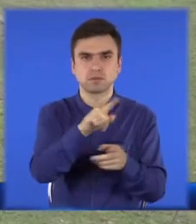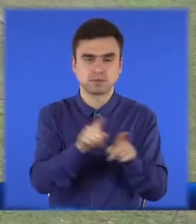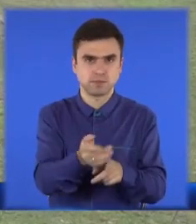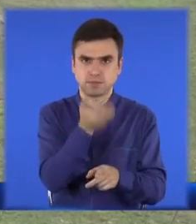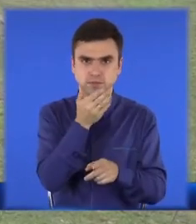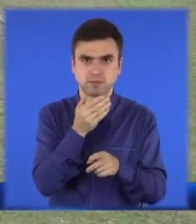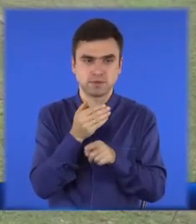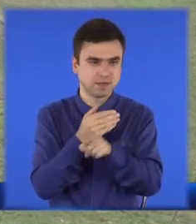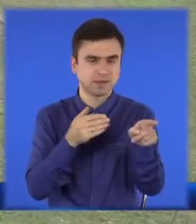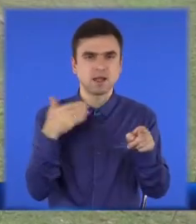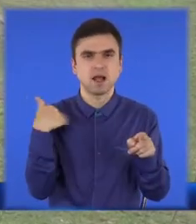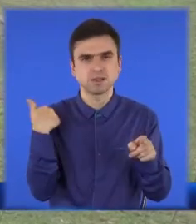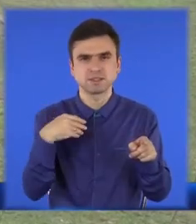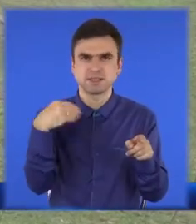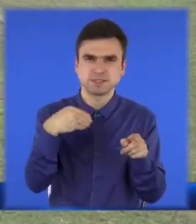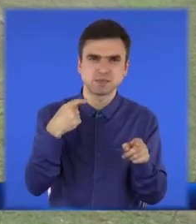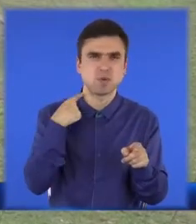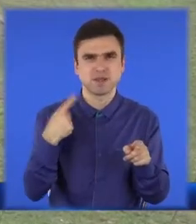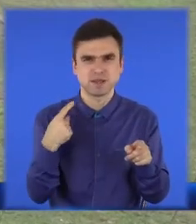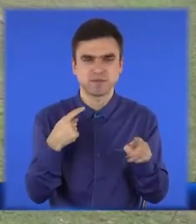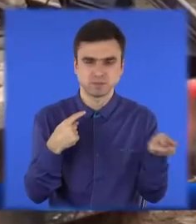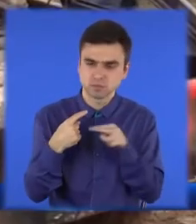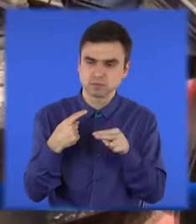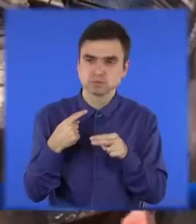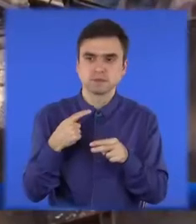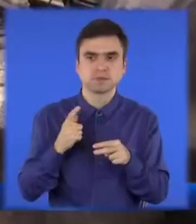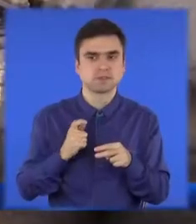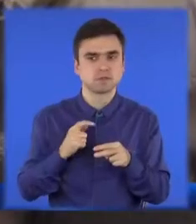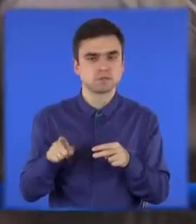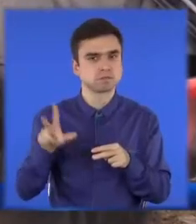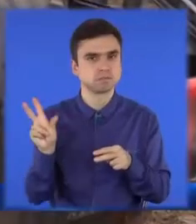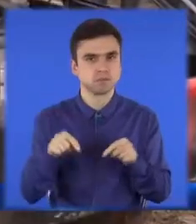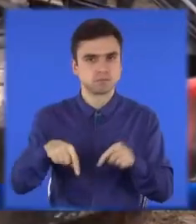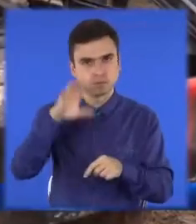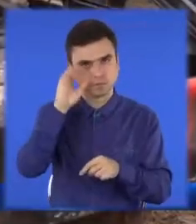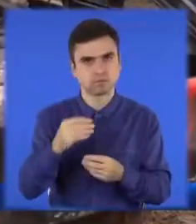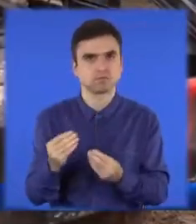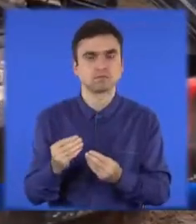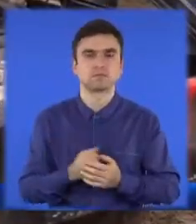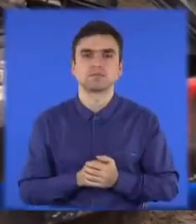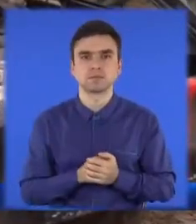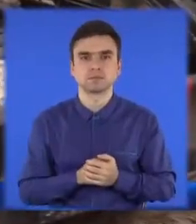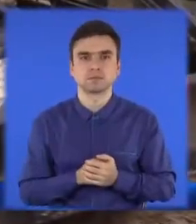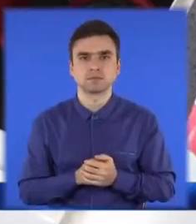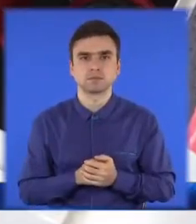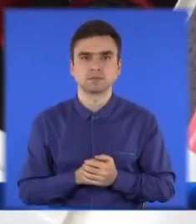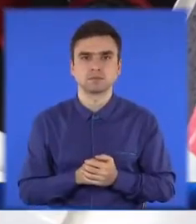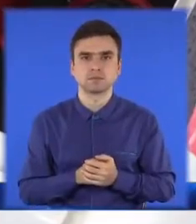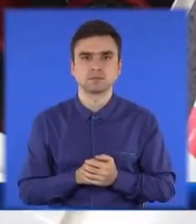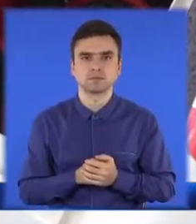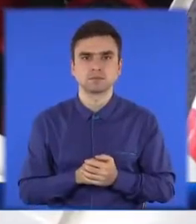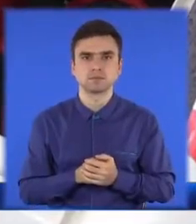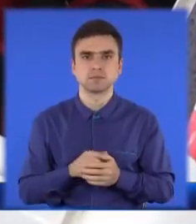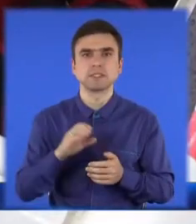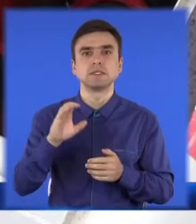такою, приємною завістю дивляться, що от немає в них в місті такого. За підсумками цього року бронзу взяв Олег Конторес, срібло